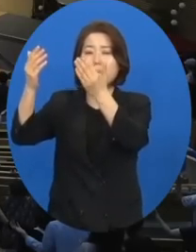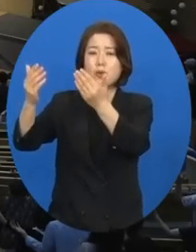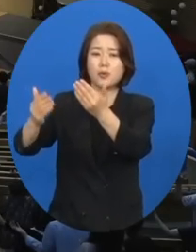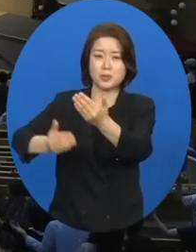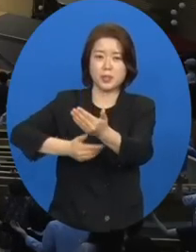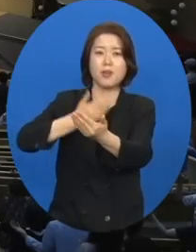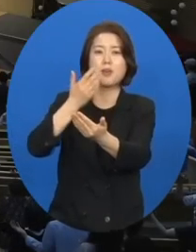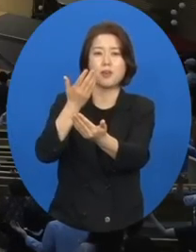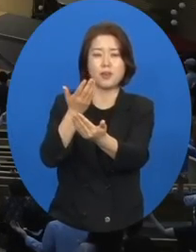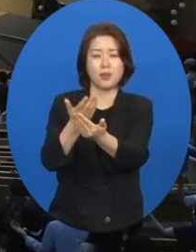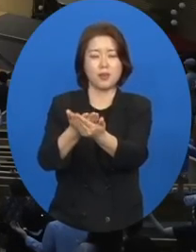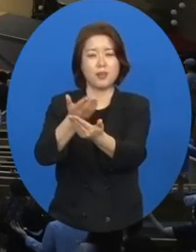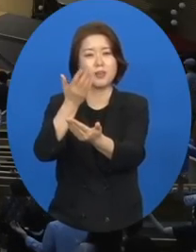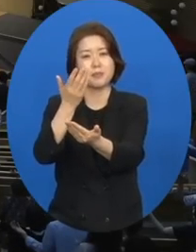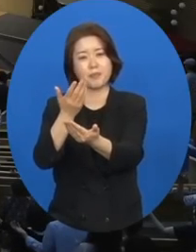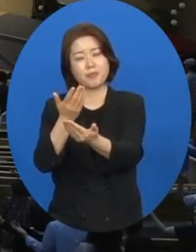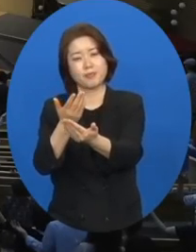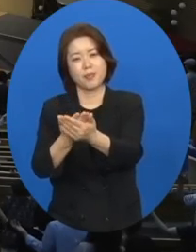어